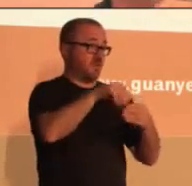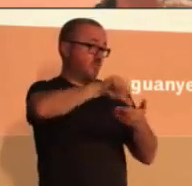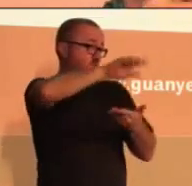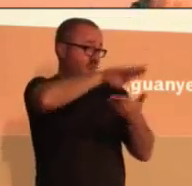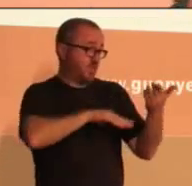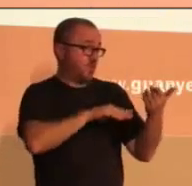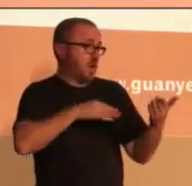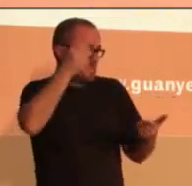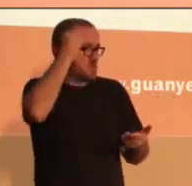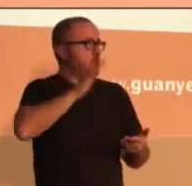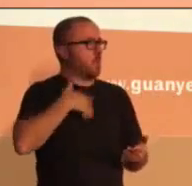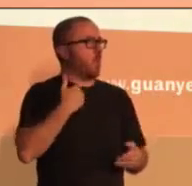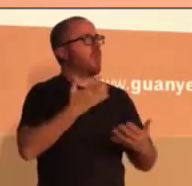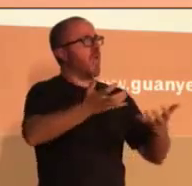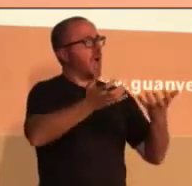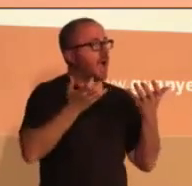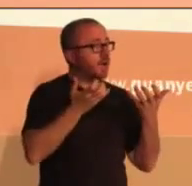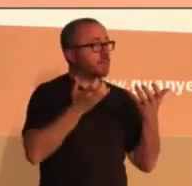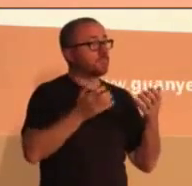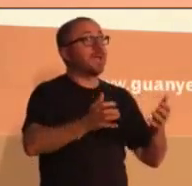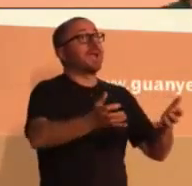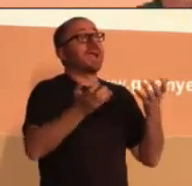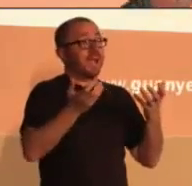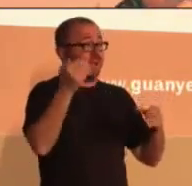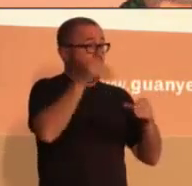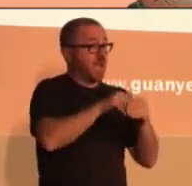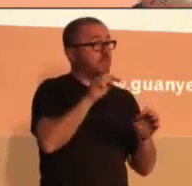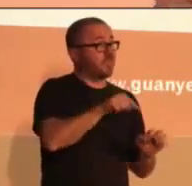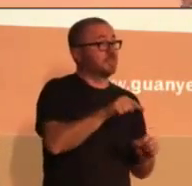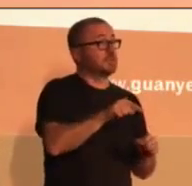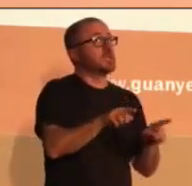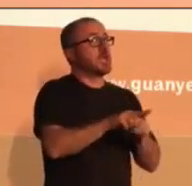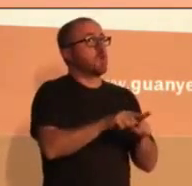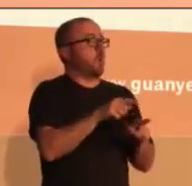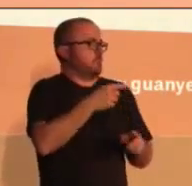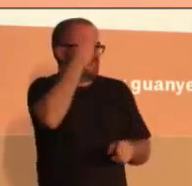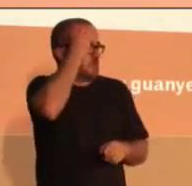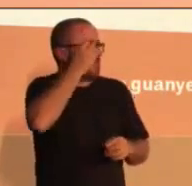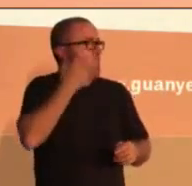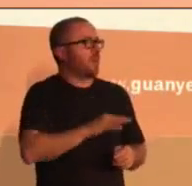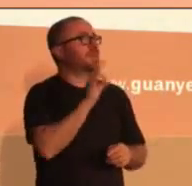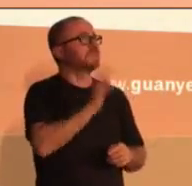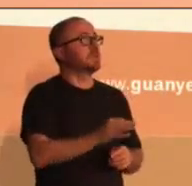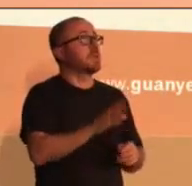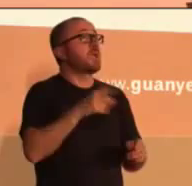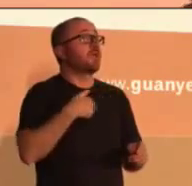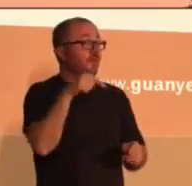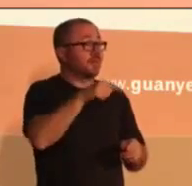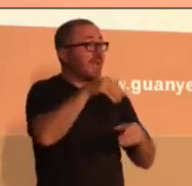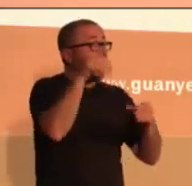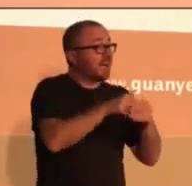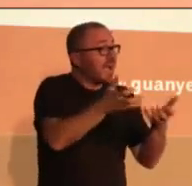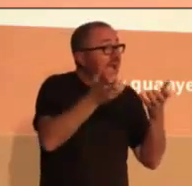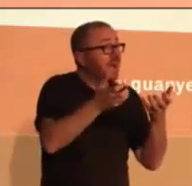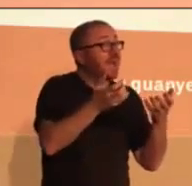aconseguir, pues, ni tan sols guanyant aquestes eleccions estaríem segures de guanyar. Només podríem guanyar si en aquest